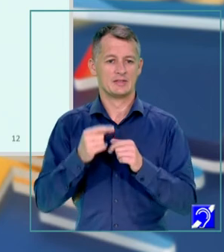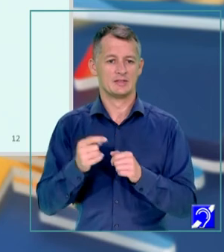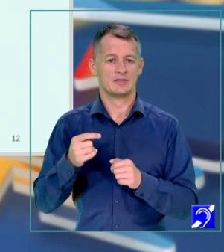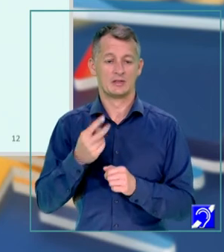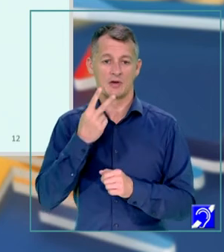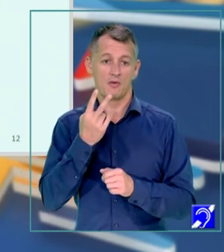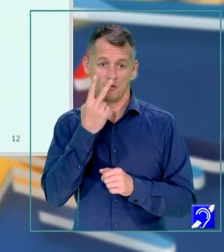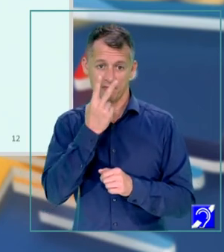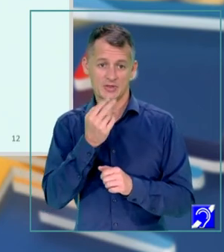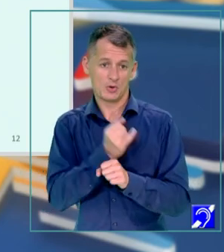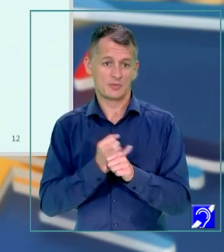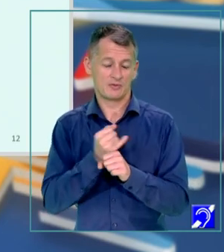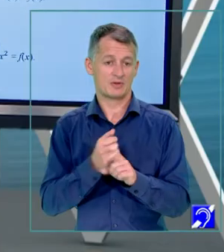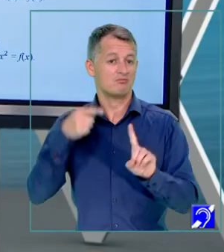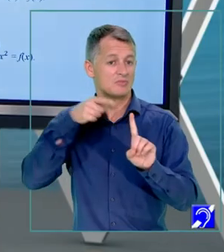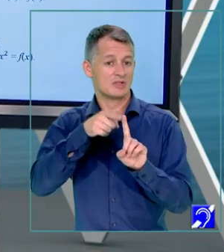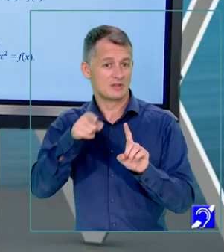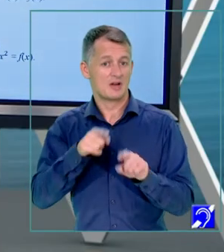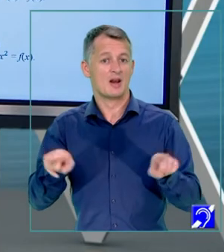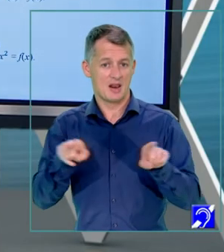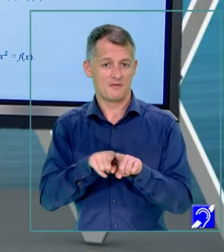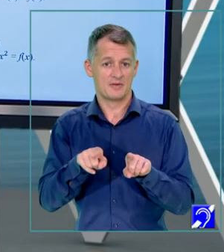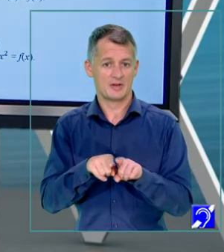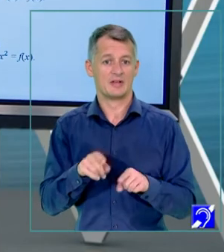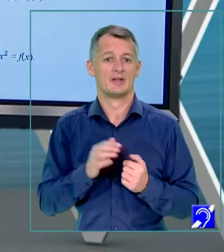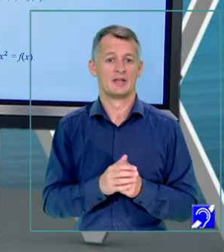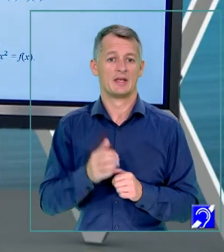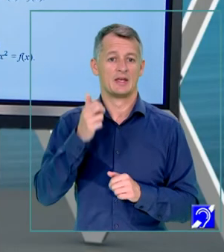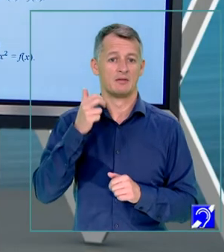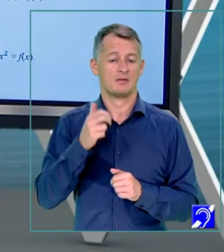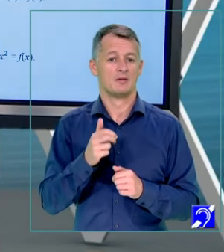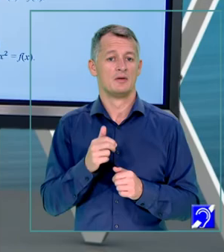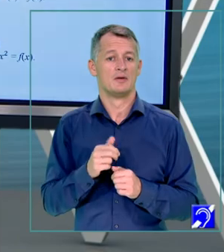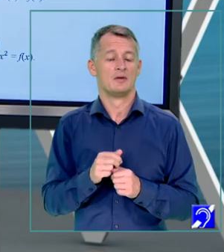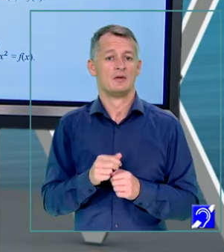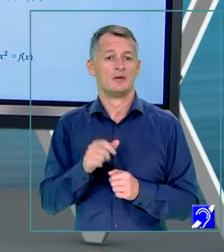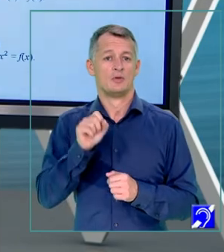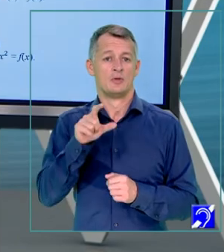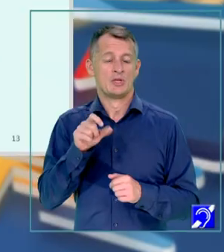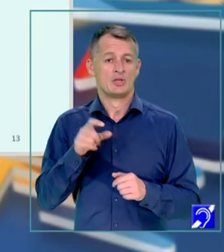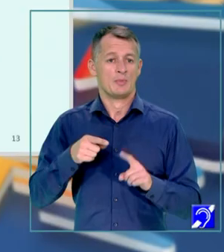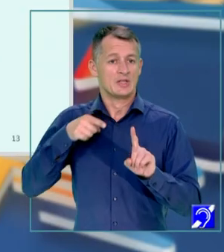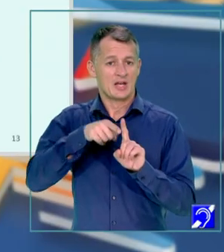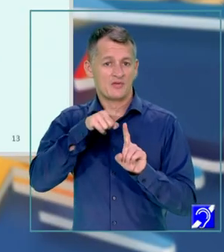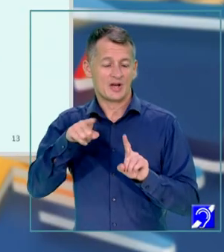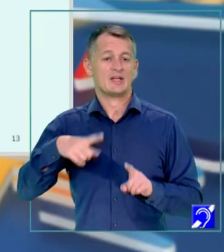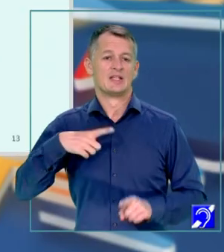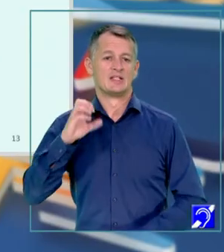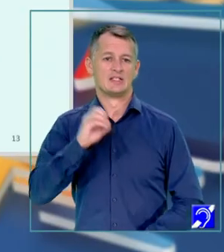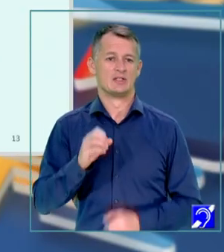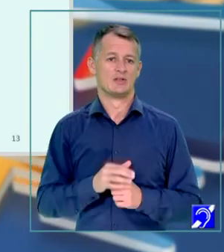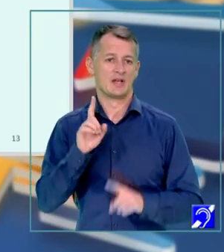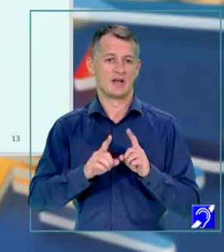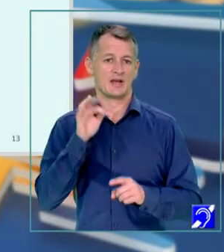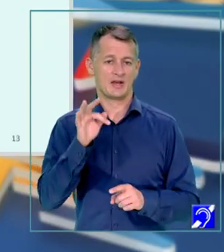derivare nevazator funcția f de x pentru că 12 prin derivare este zero în general dacă e